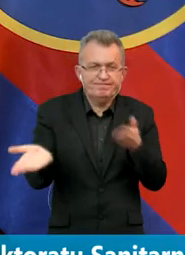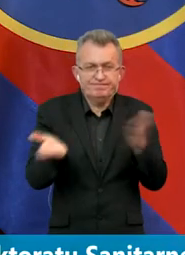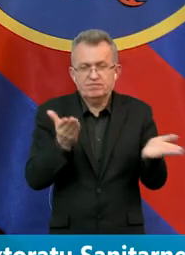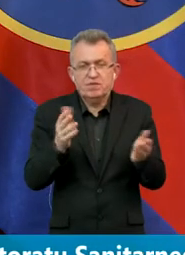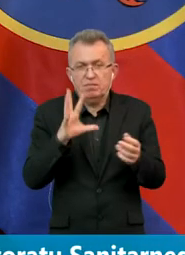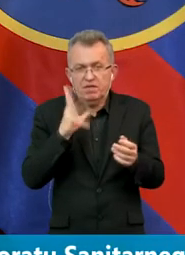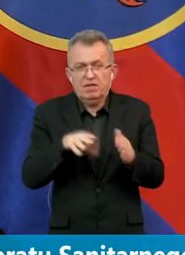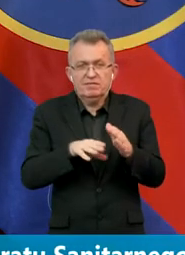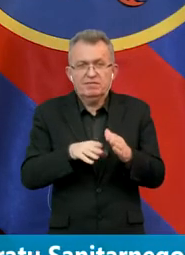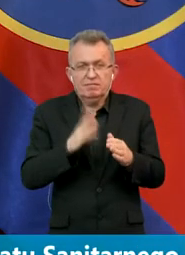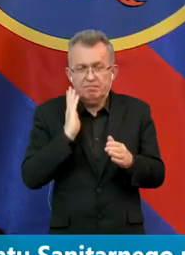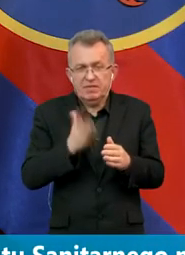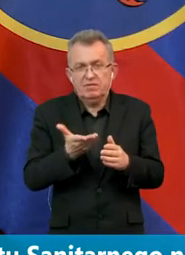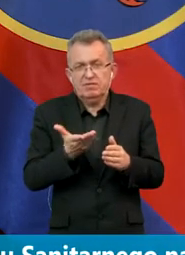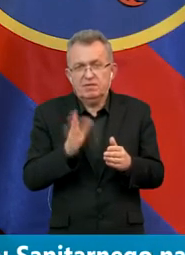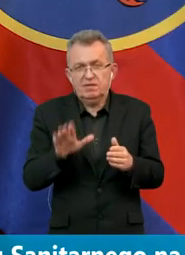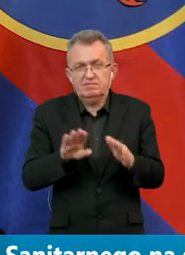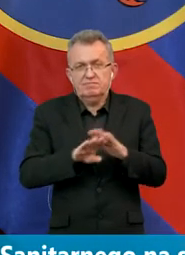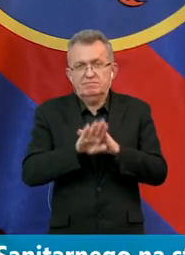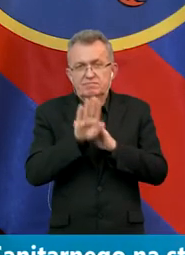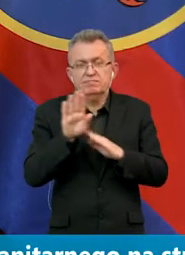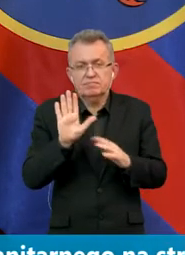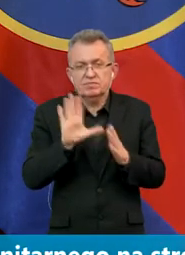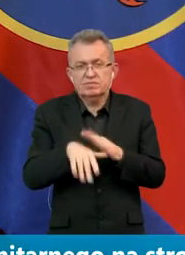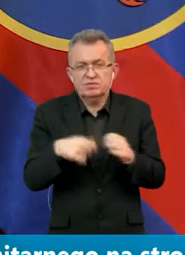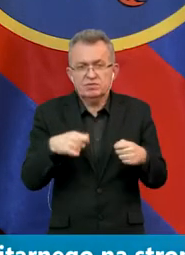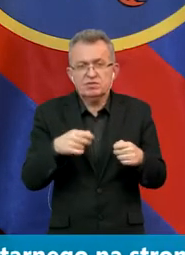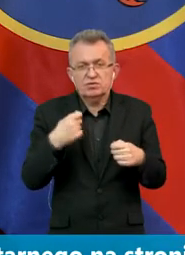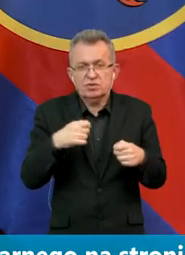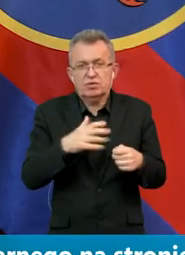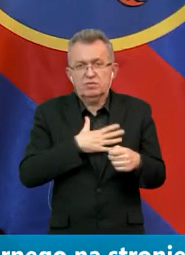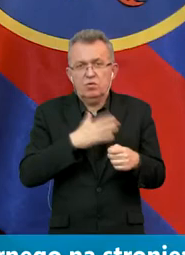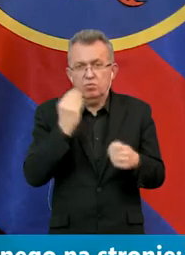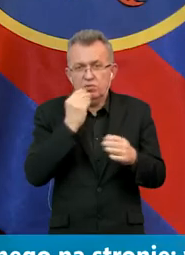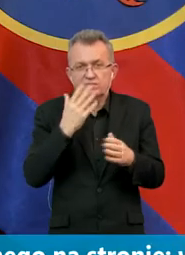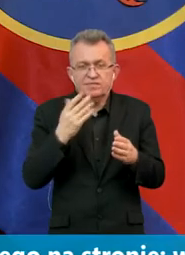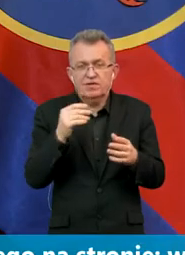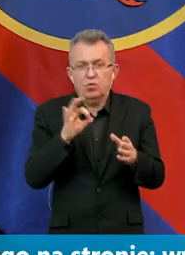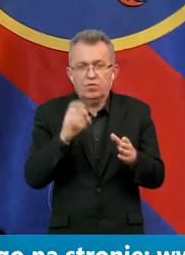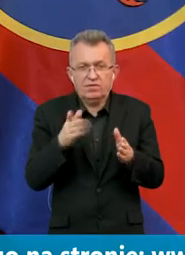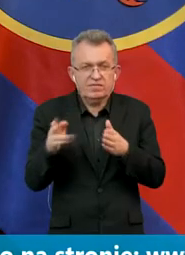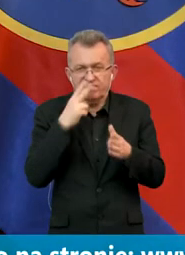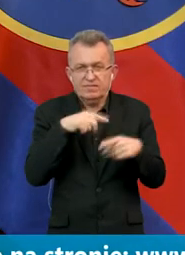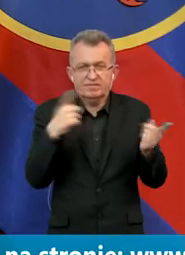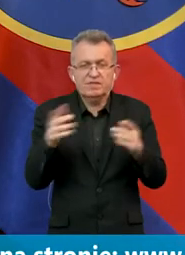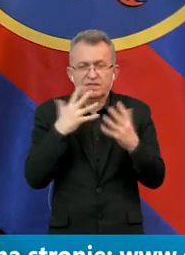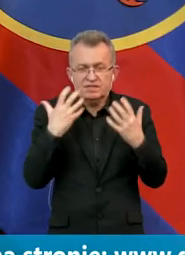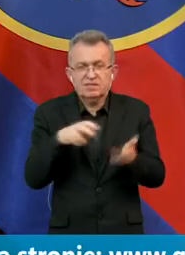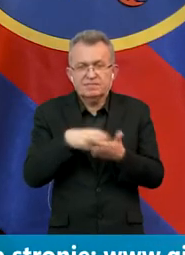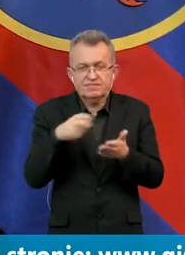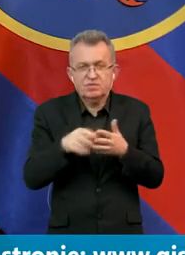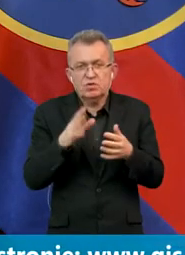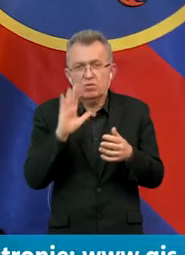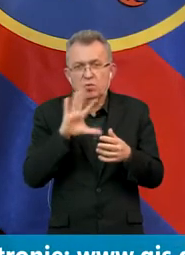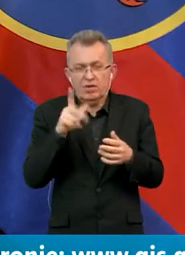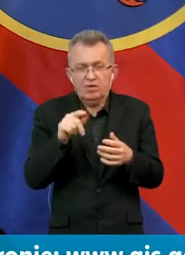piękne będą taką naszą wizytówką, bo rzeczywiście Szczecinianie pokochali nabrzeża po obu stronach, są, spacerują, jeśli jest tylko dobra